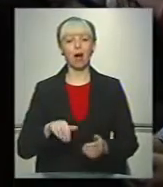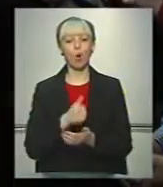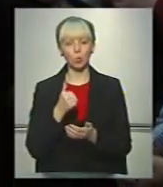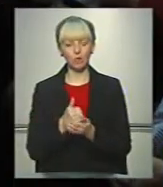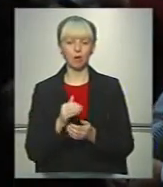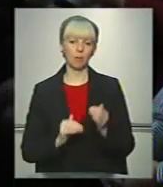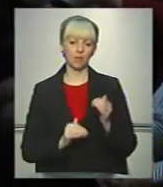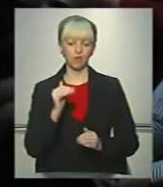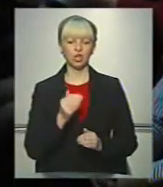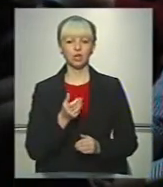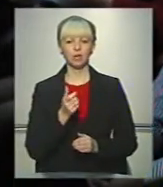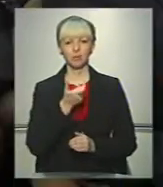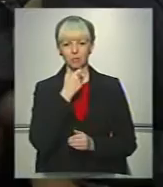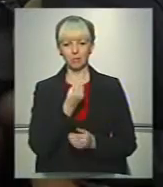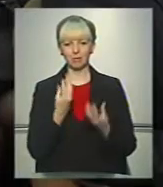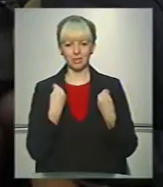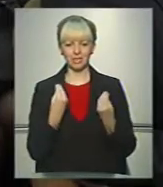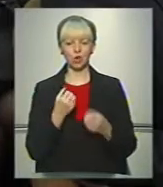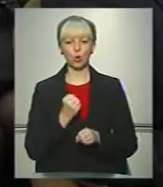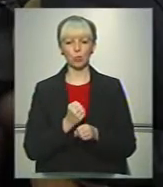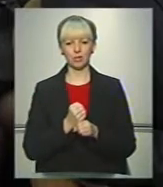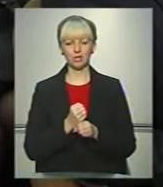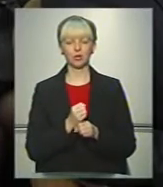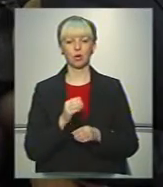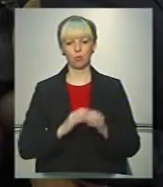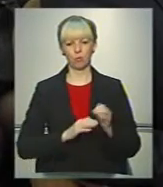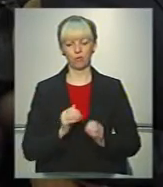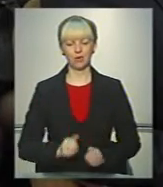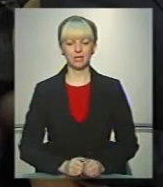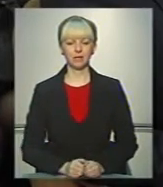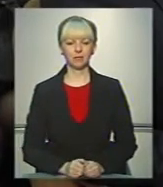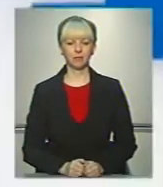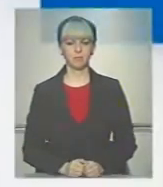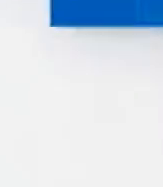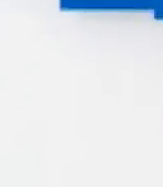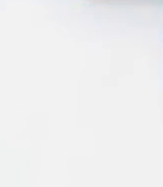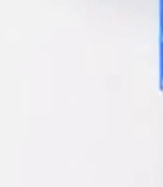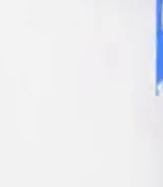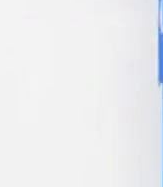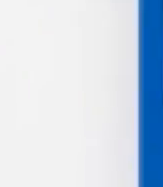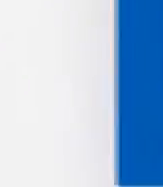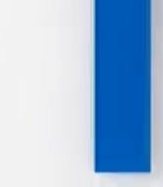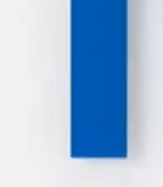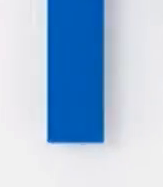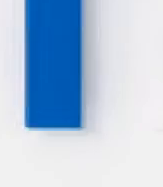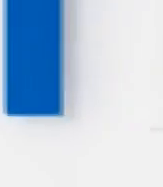– підвищити престиж робітничих професій. Петро Голопап, Андрій Буліга, телеканал «Буковина».